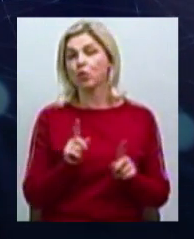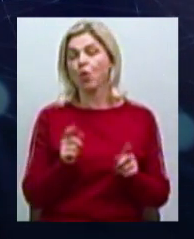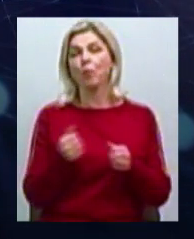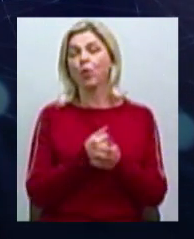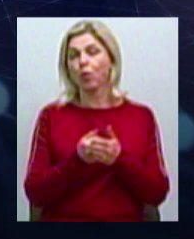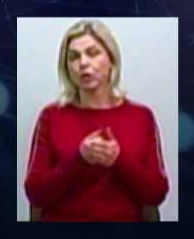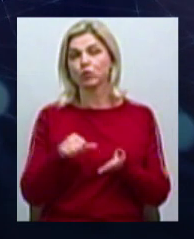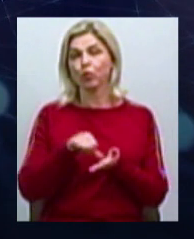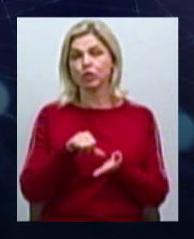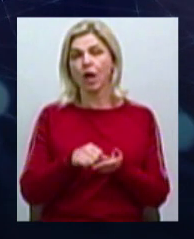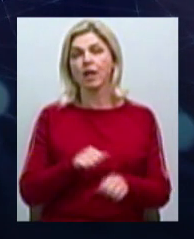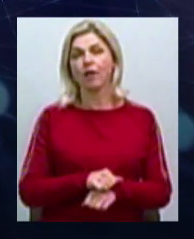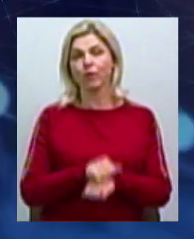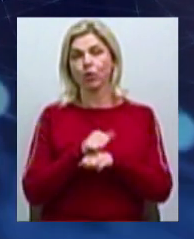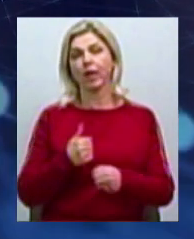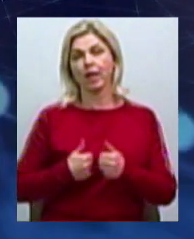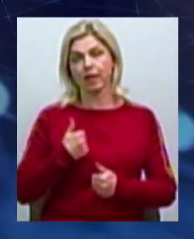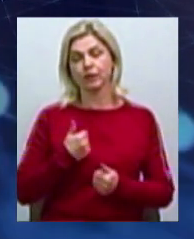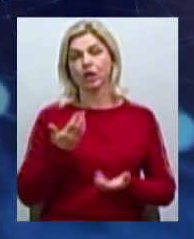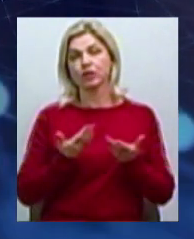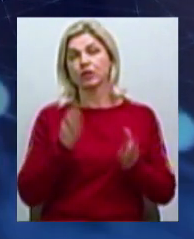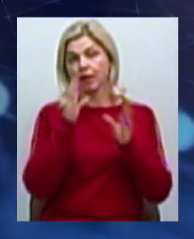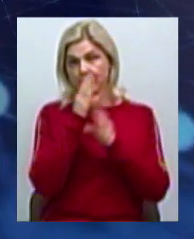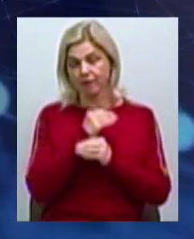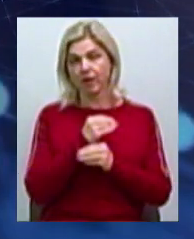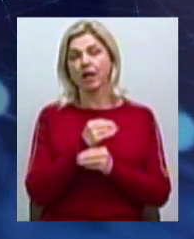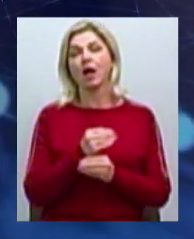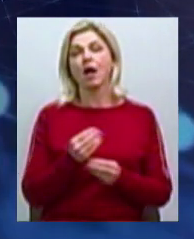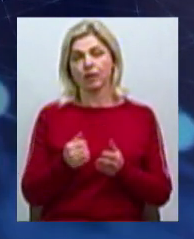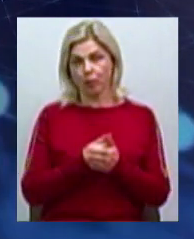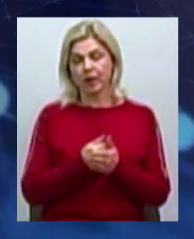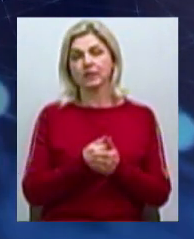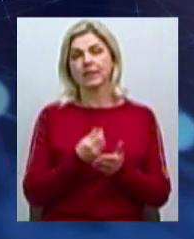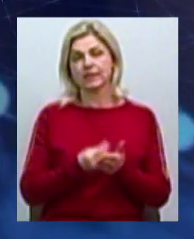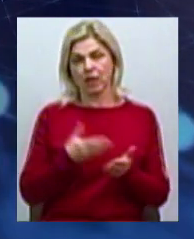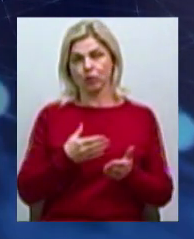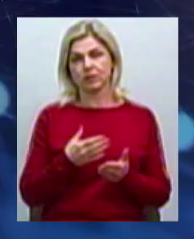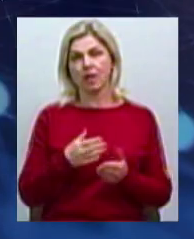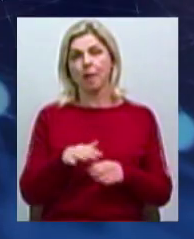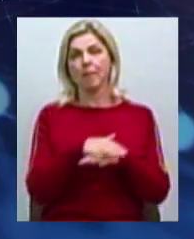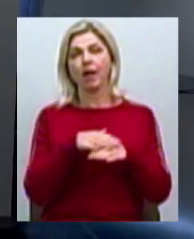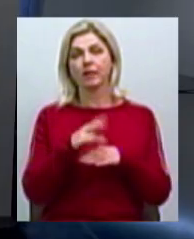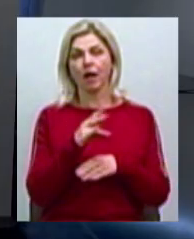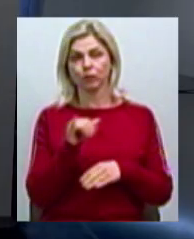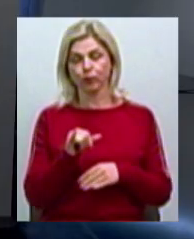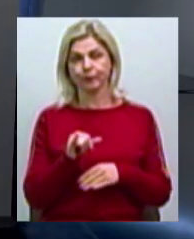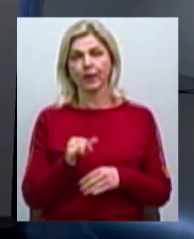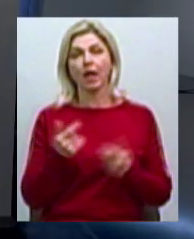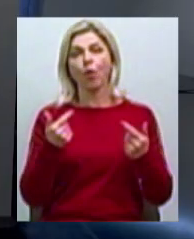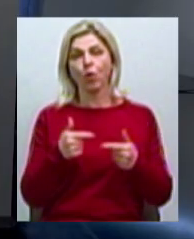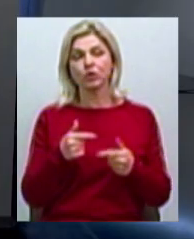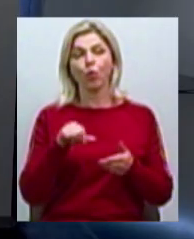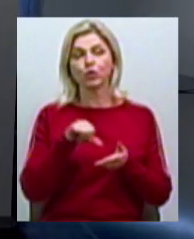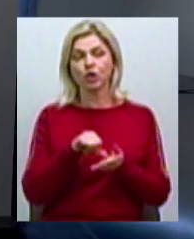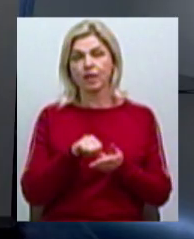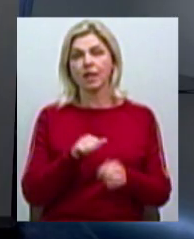учасники Революції Гідності? Чи вдалося реалізувати цінності Майдану? Про це говоримо з нашою гостею. Оксана Господаренко, учасниця